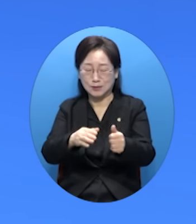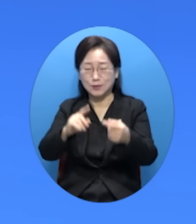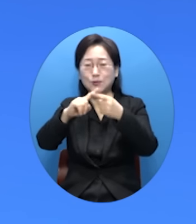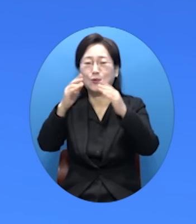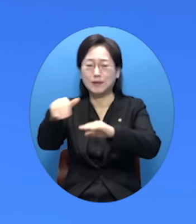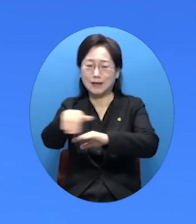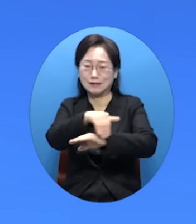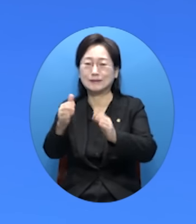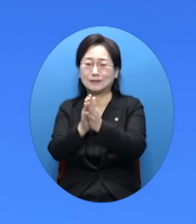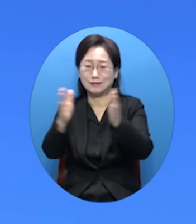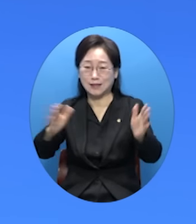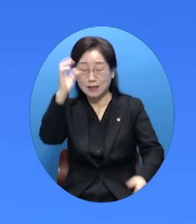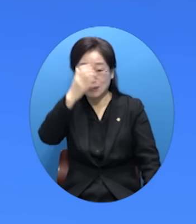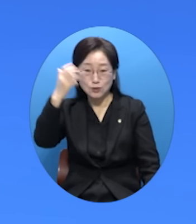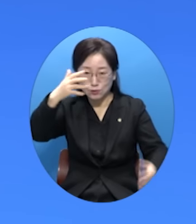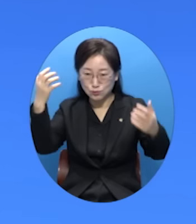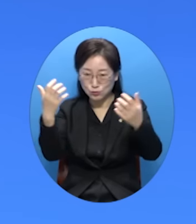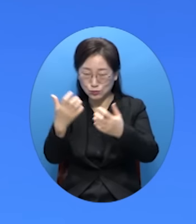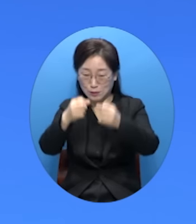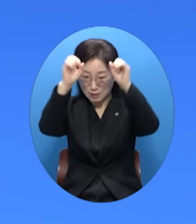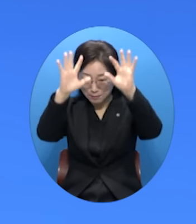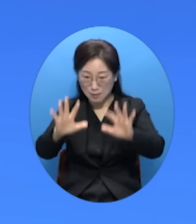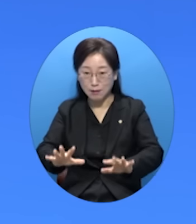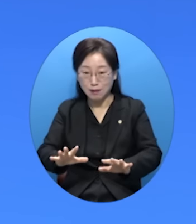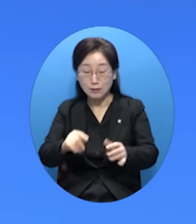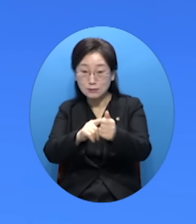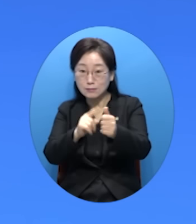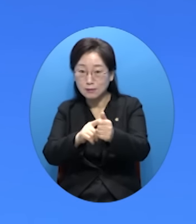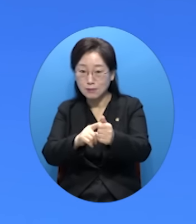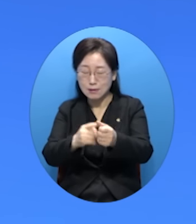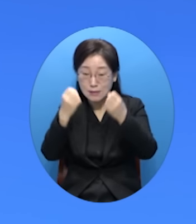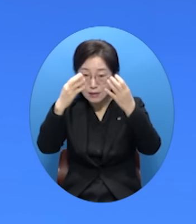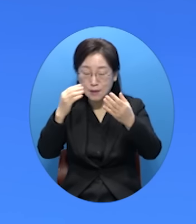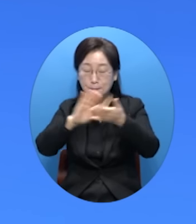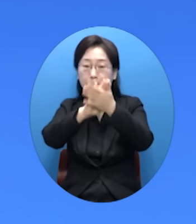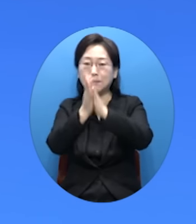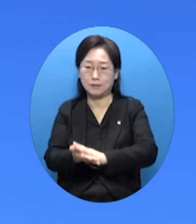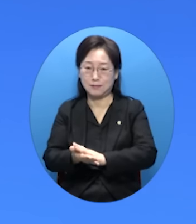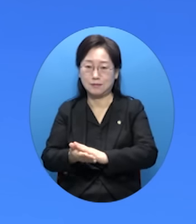깨워갖고 성령 받고 변화돼서 완전히 새 사람이 됐어요